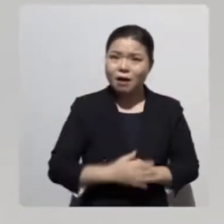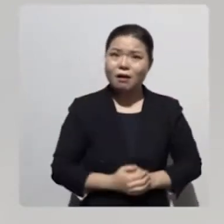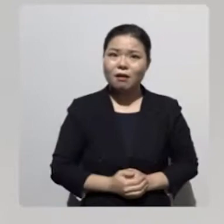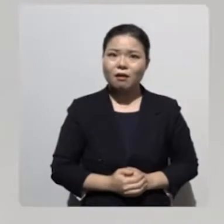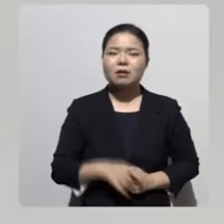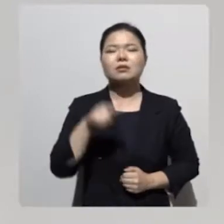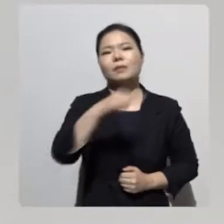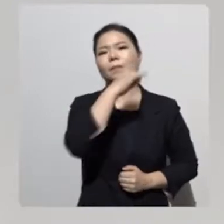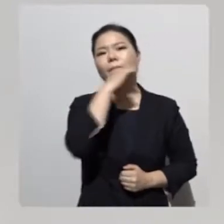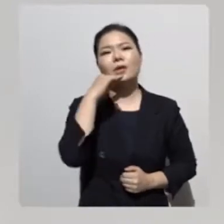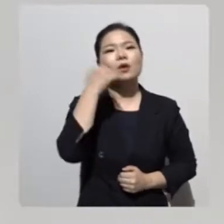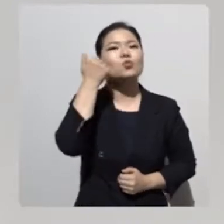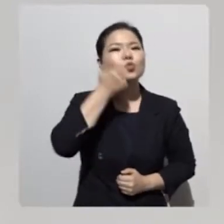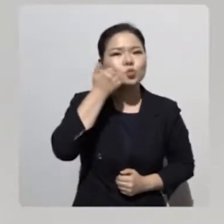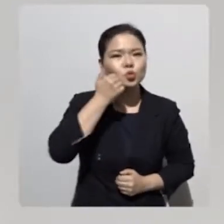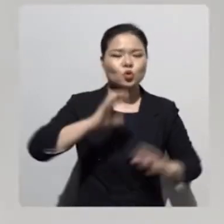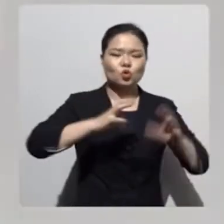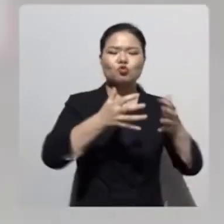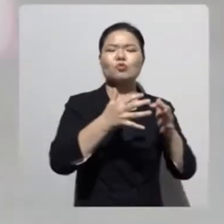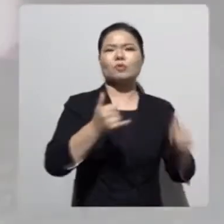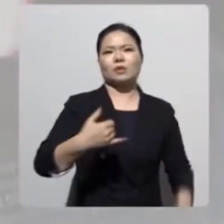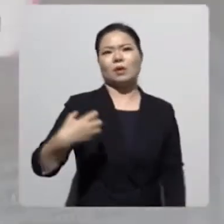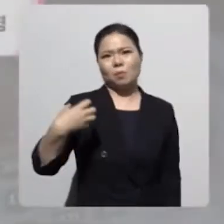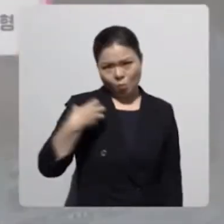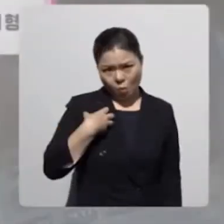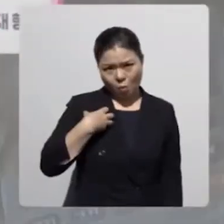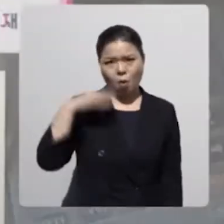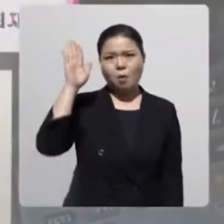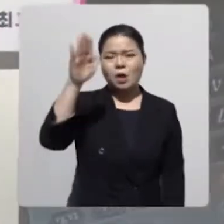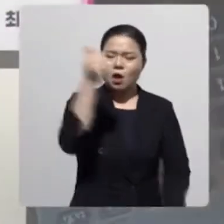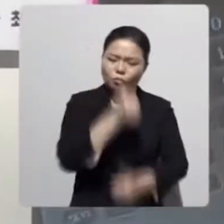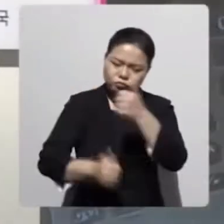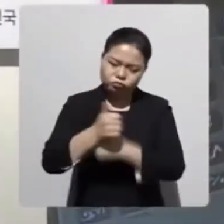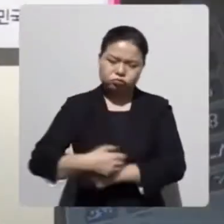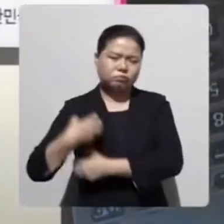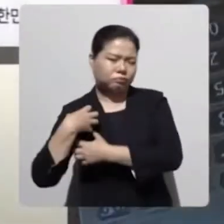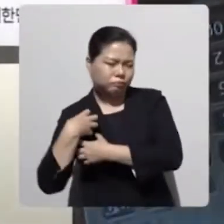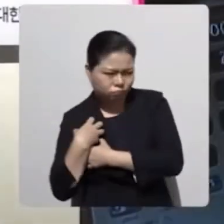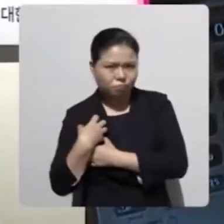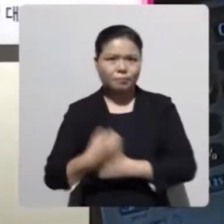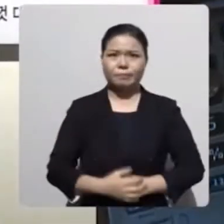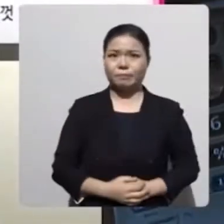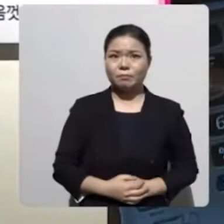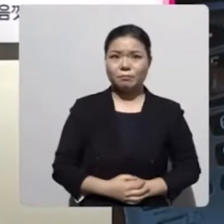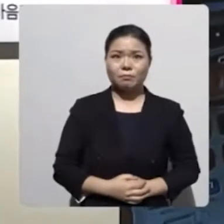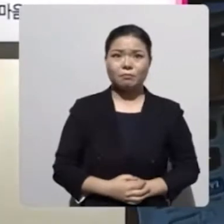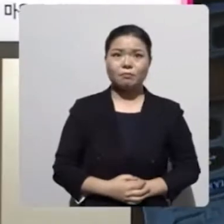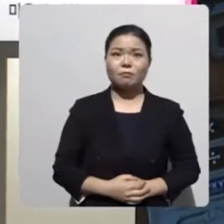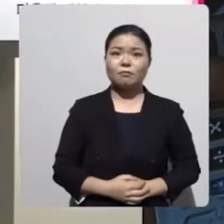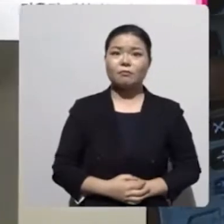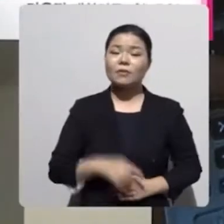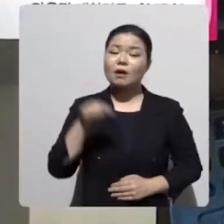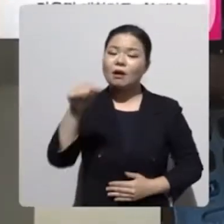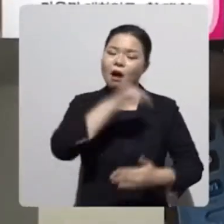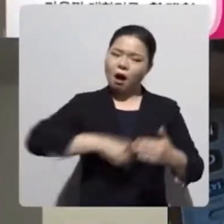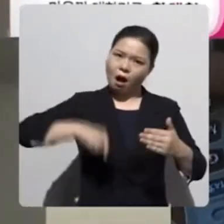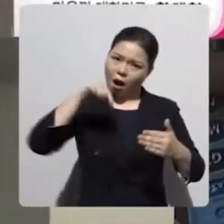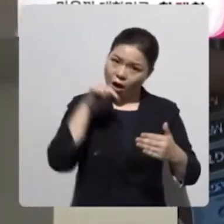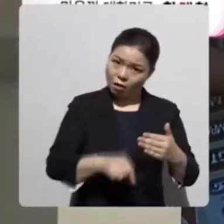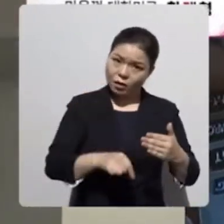오롯이 국민의 몫이요 미래 세대의 짐이었습니다. 그 속에서도